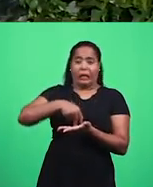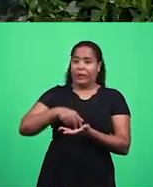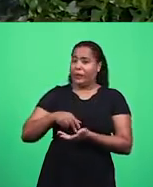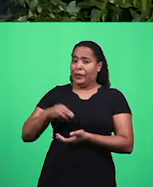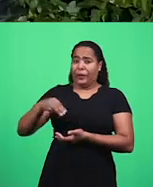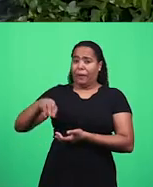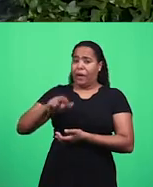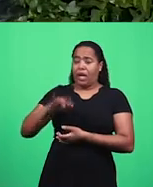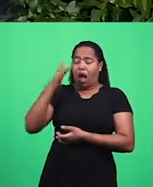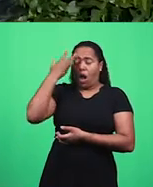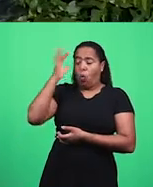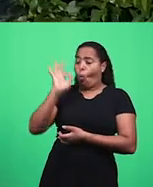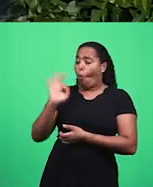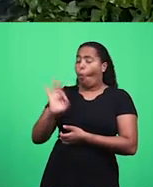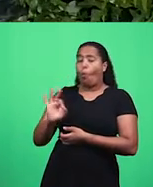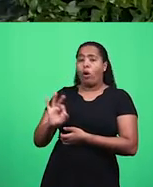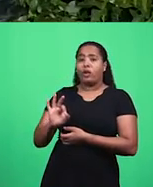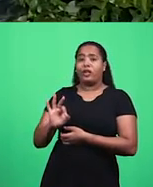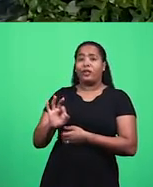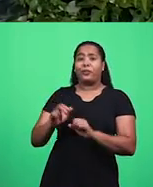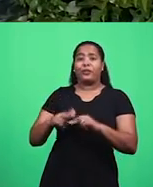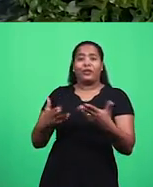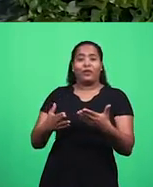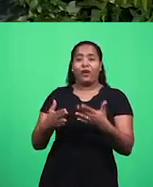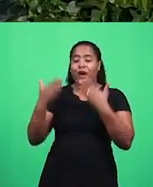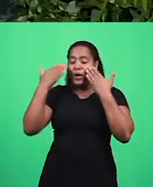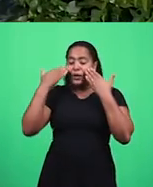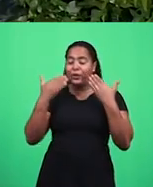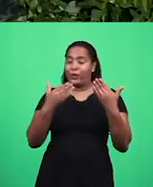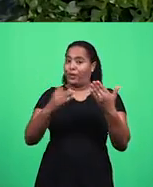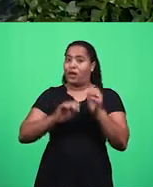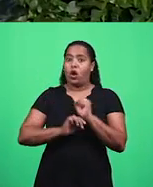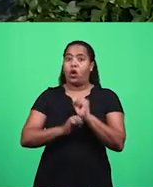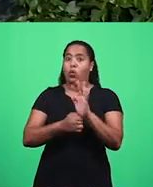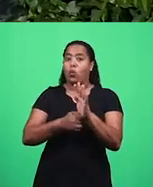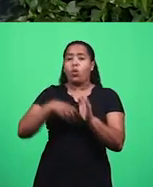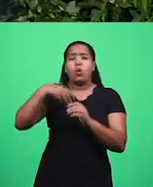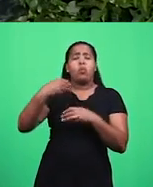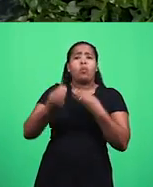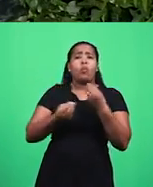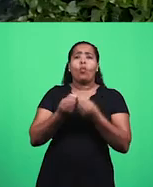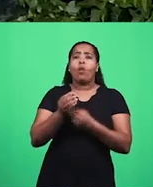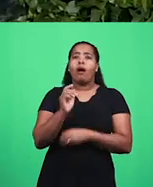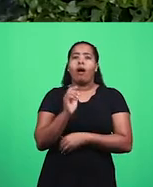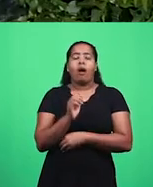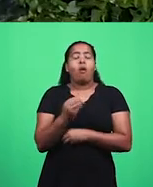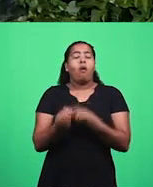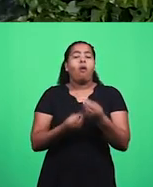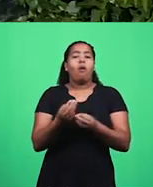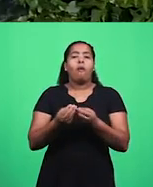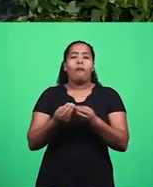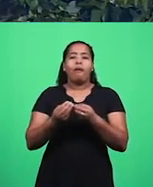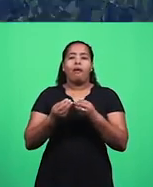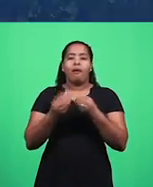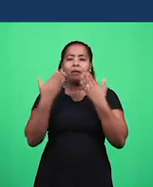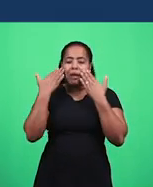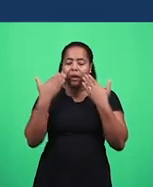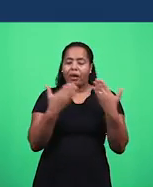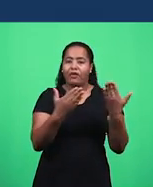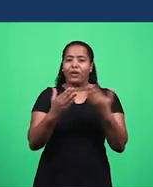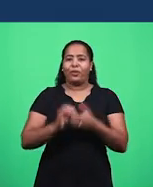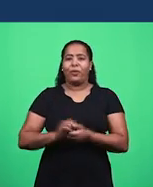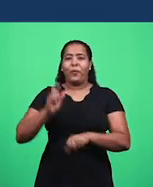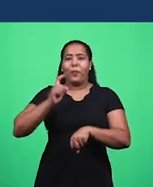Иисус. Поэтому она не могла понять, что это Иисус, потому что Он не открылся ей еще. Но каким образом Он открылся